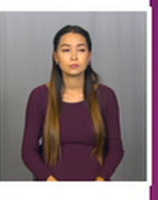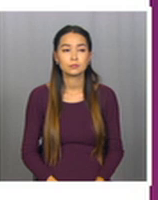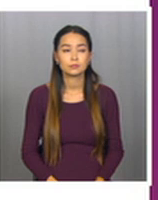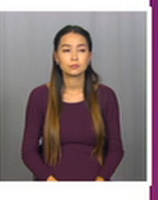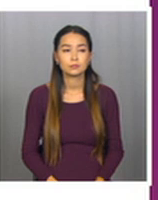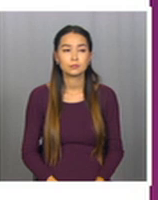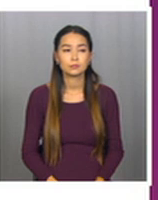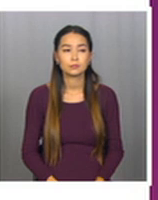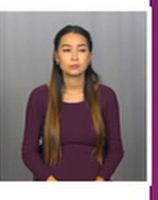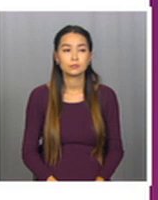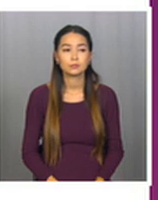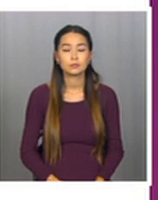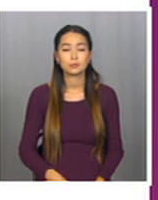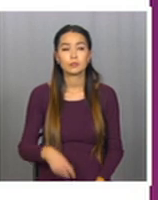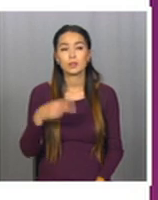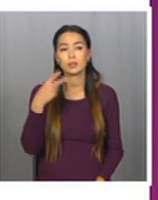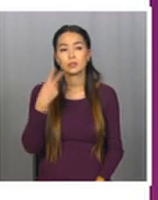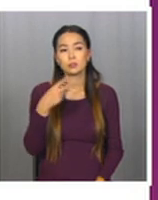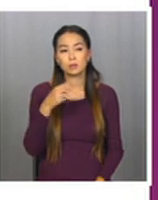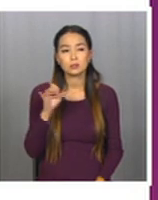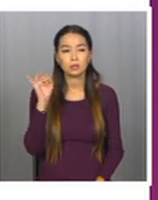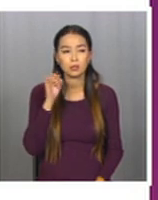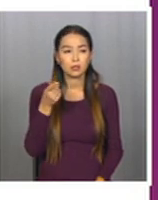XX ғасырдың екінші жартысында